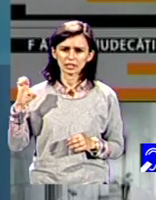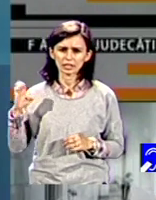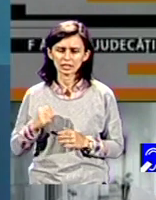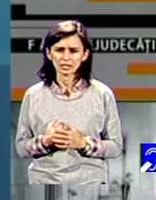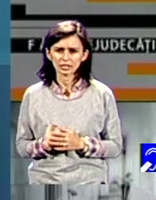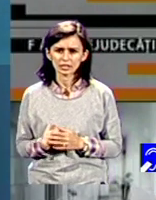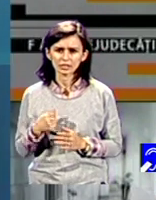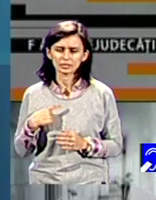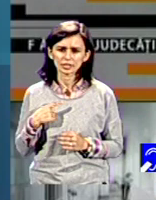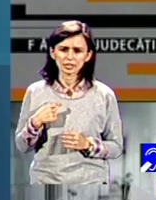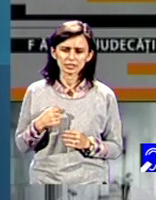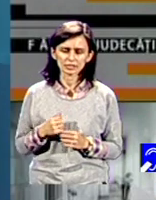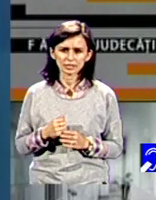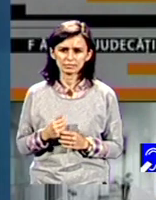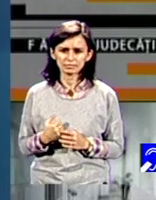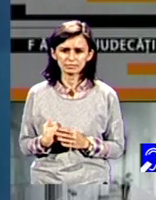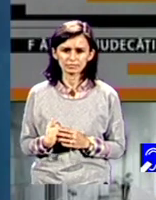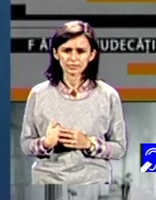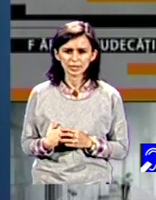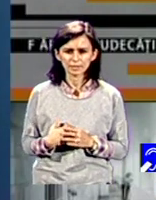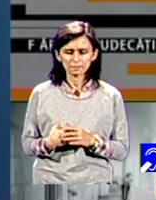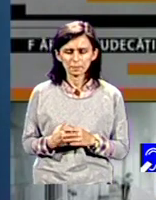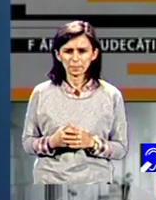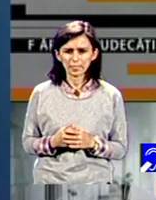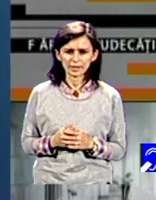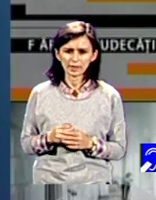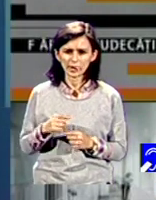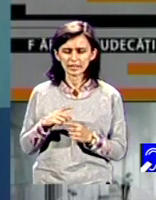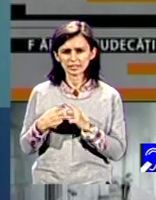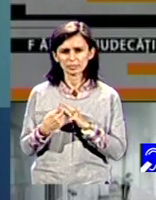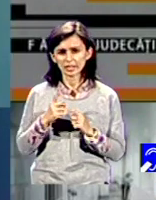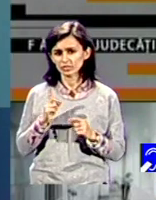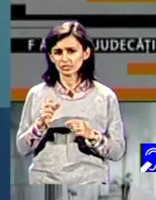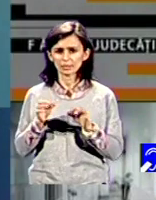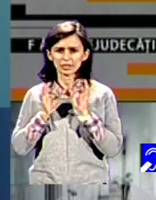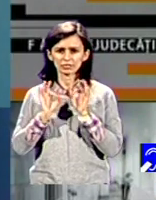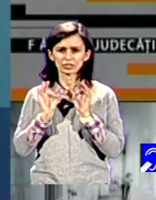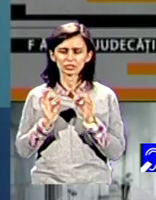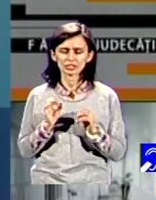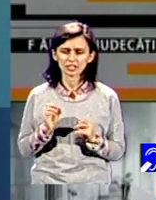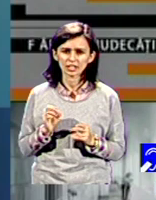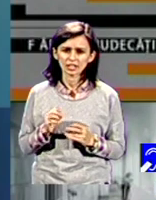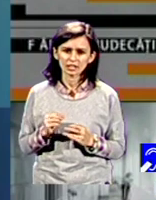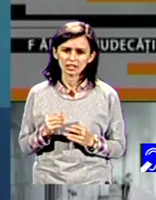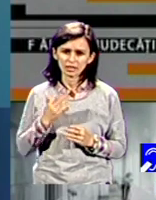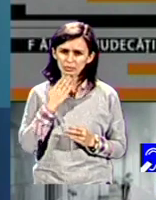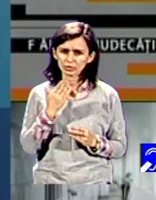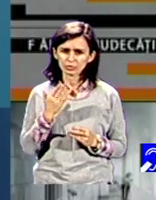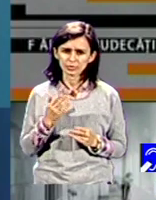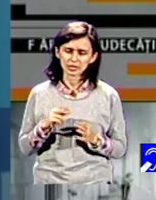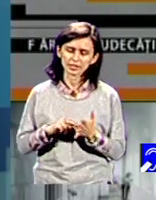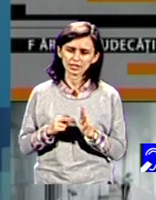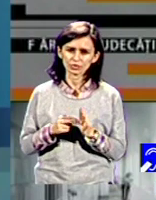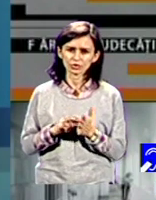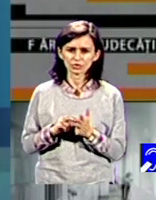alfabetul Braille este în declin în ultimele decenii nu se mai folosit datorita tehnologiilor esti Steve la fel de